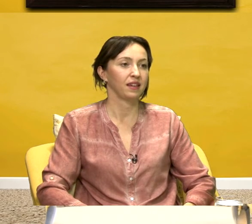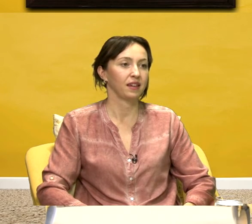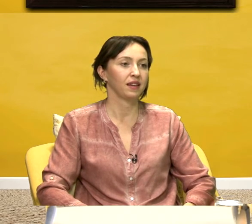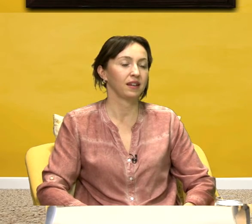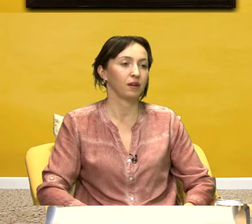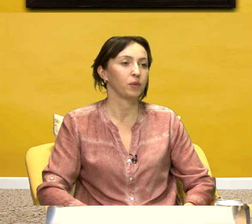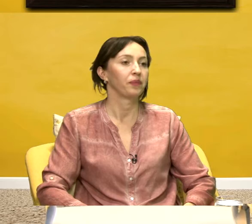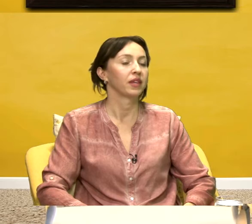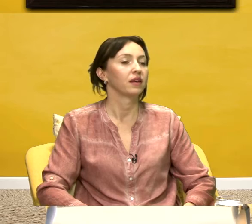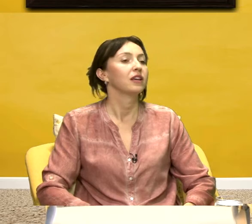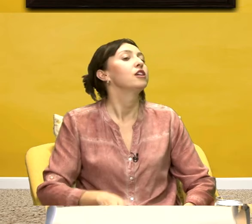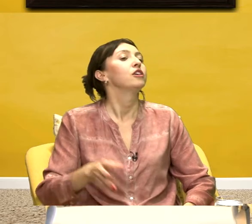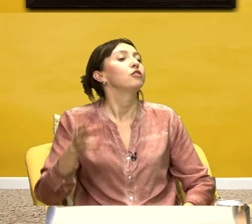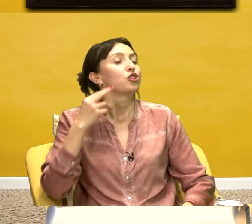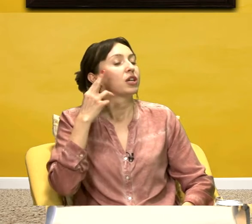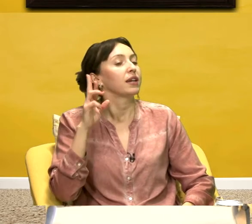Da, e greu.